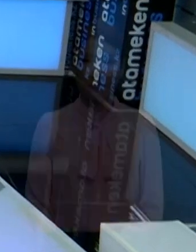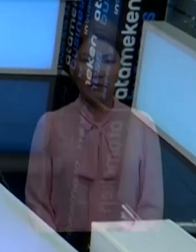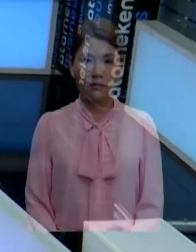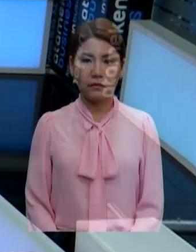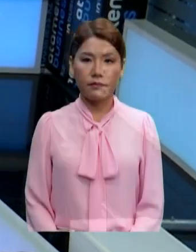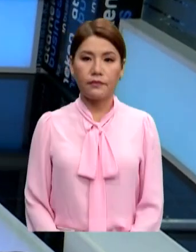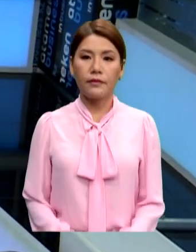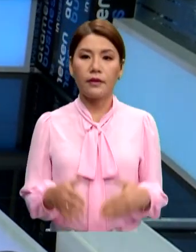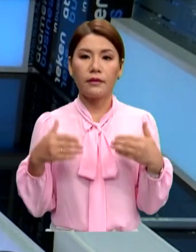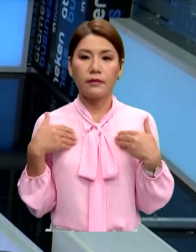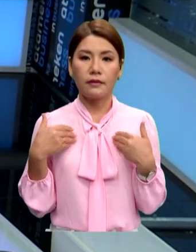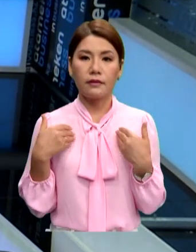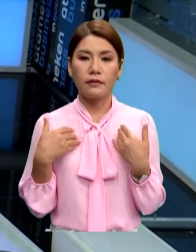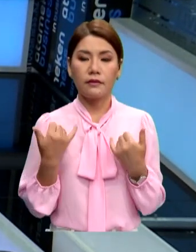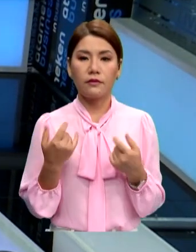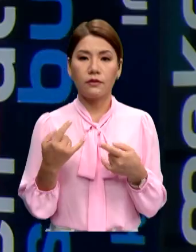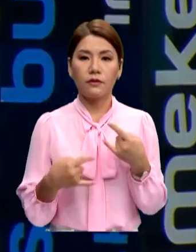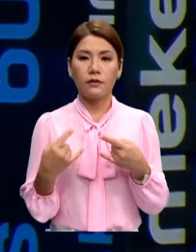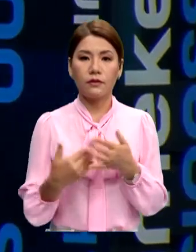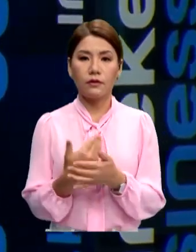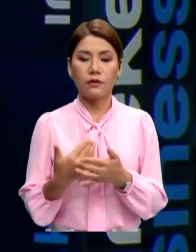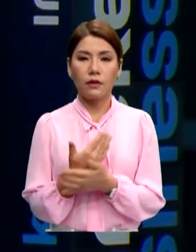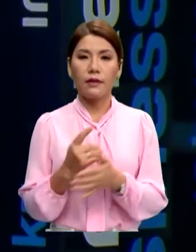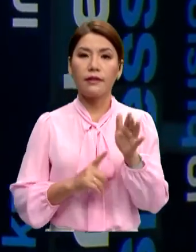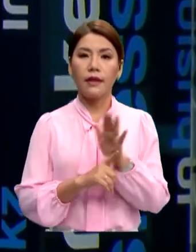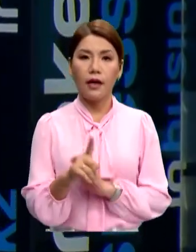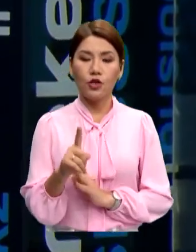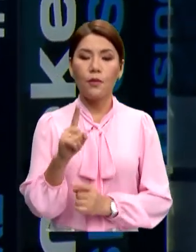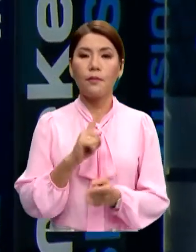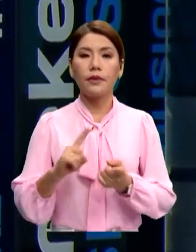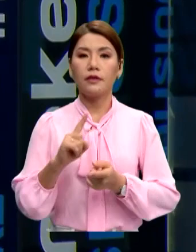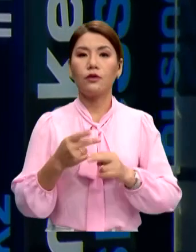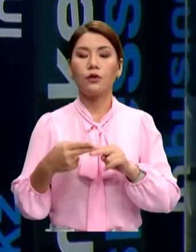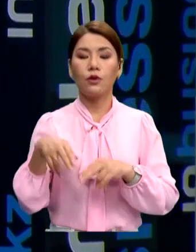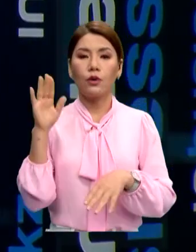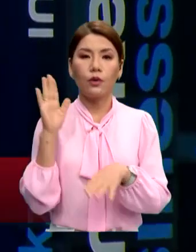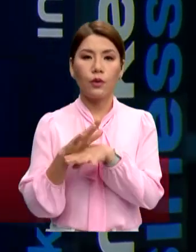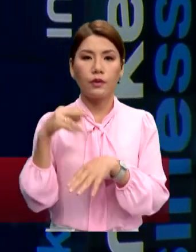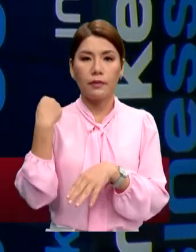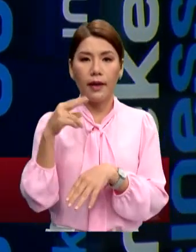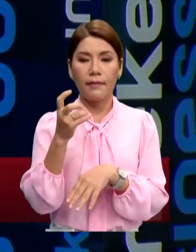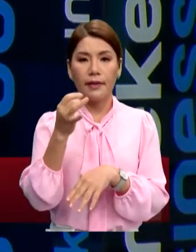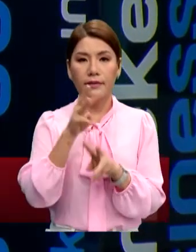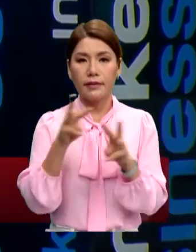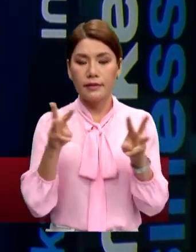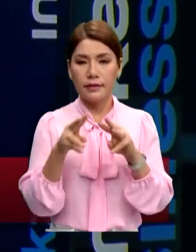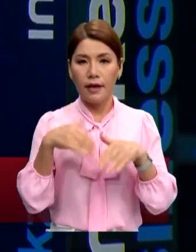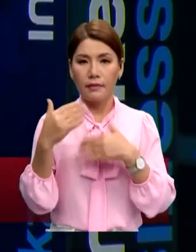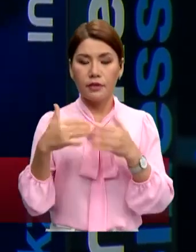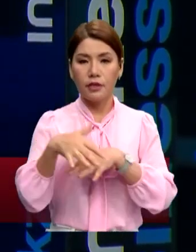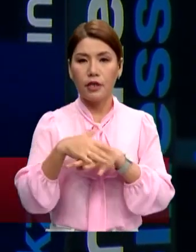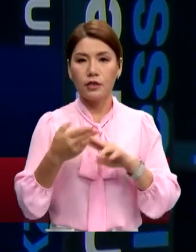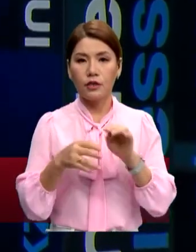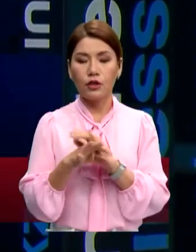Женат Дайырбекова. Начнем с перестановок. Указом главы государства министром информации и общественного развития